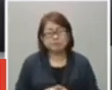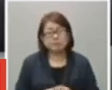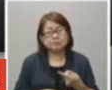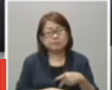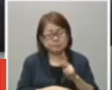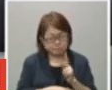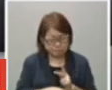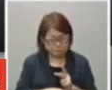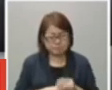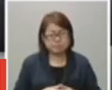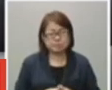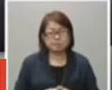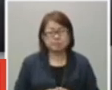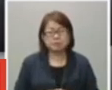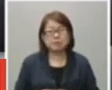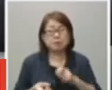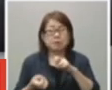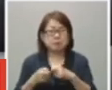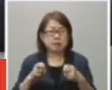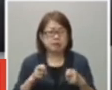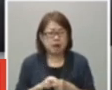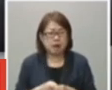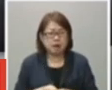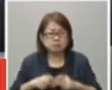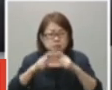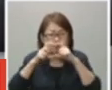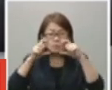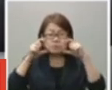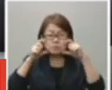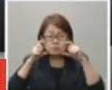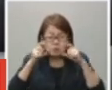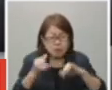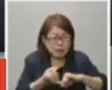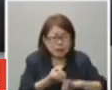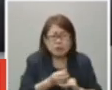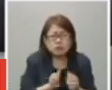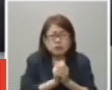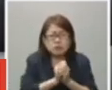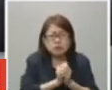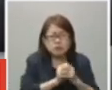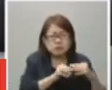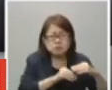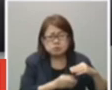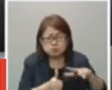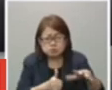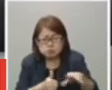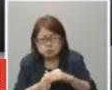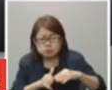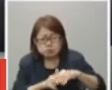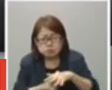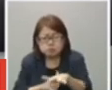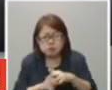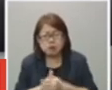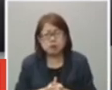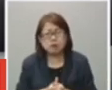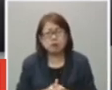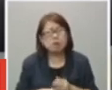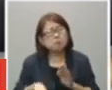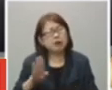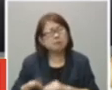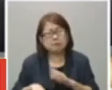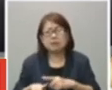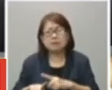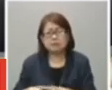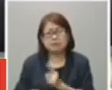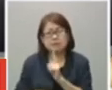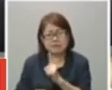ที่เคารพครับวิกฤตไวรัสโคโรนาเนี่ยมันเกิดขึ้นช่วงกลางเดือนมกราคม